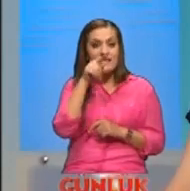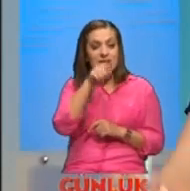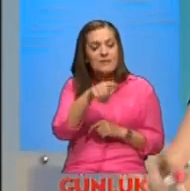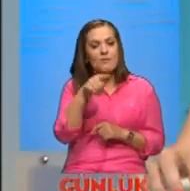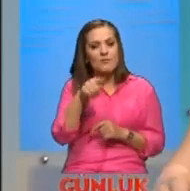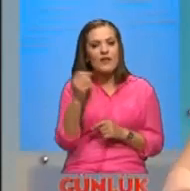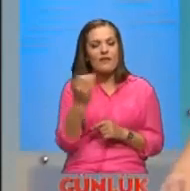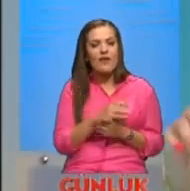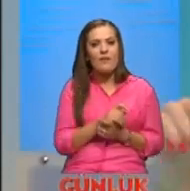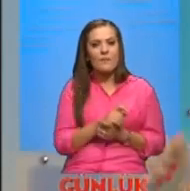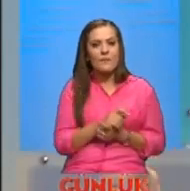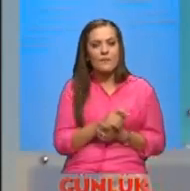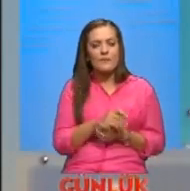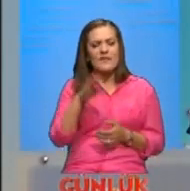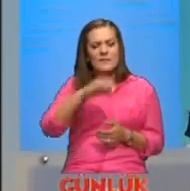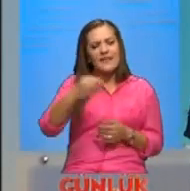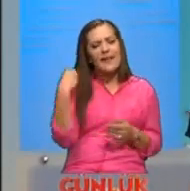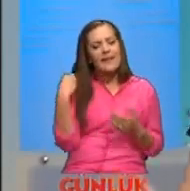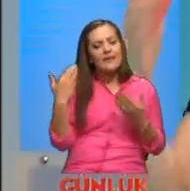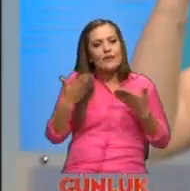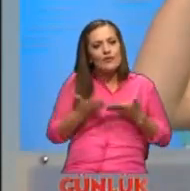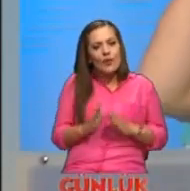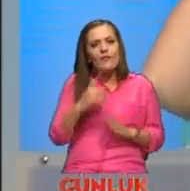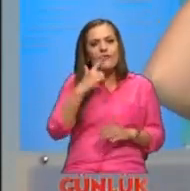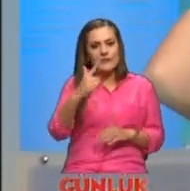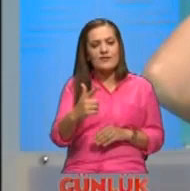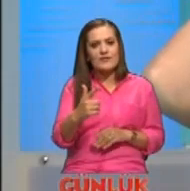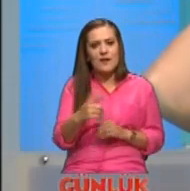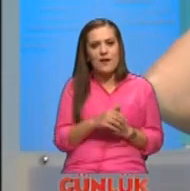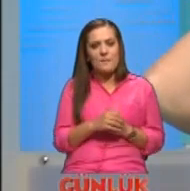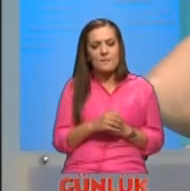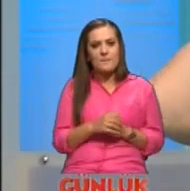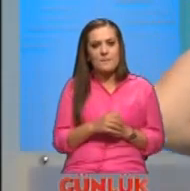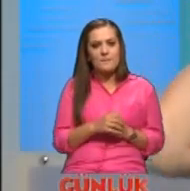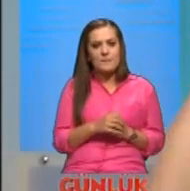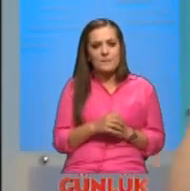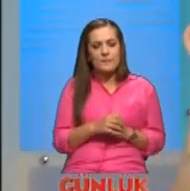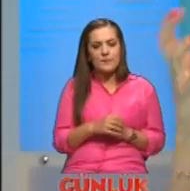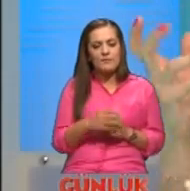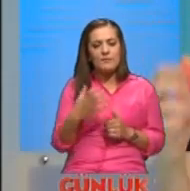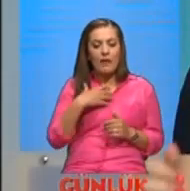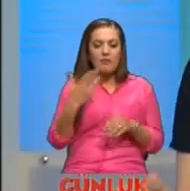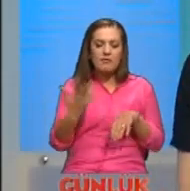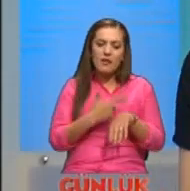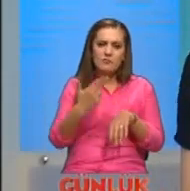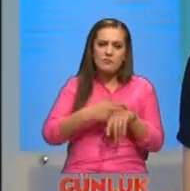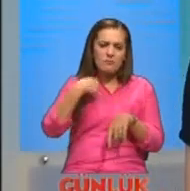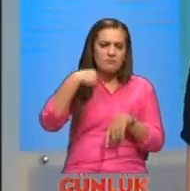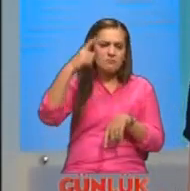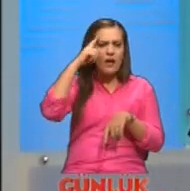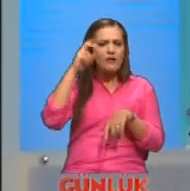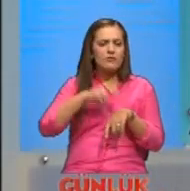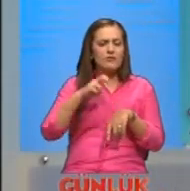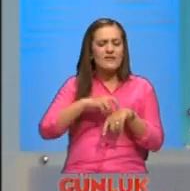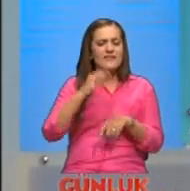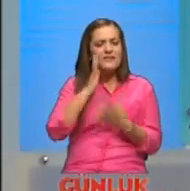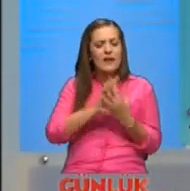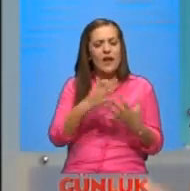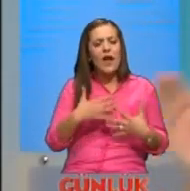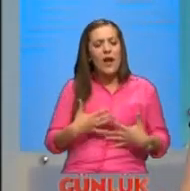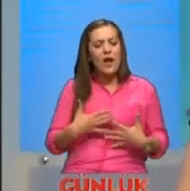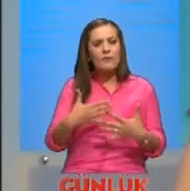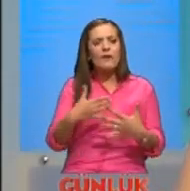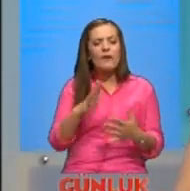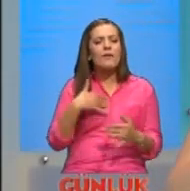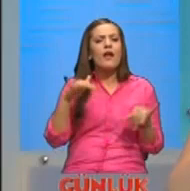defa. Şimdi efendim, yeni doğan deyince kendi tecrübemden hatırlıyorum. İnsan böyle hamileyken